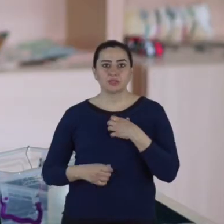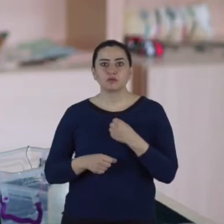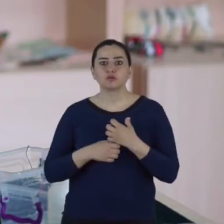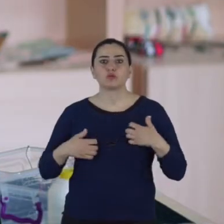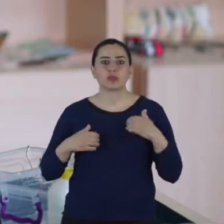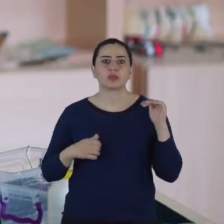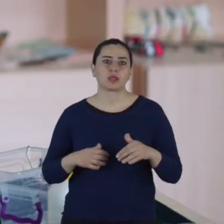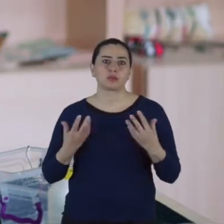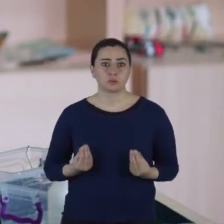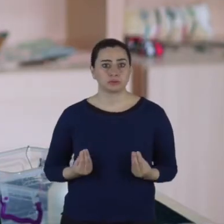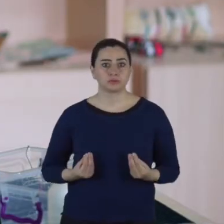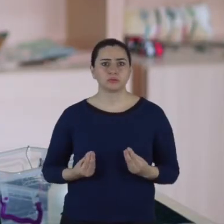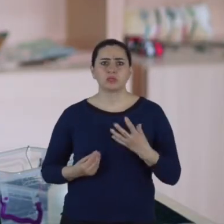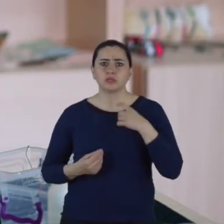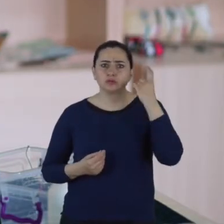Kendime güvenim geldi.